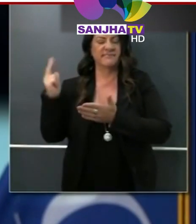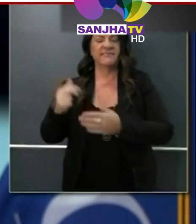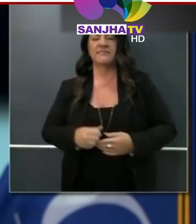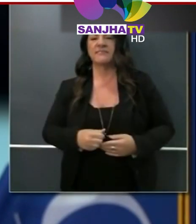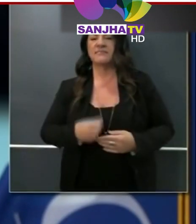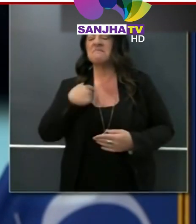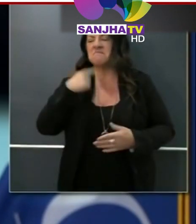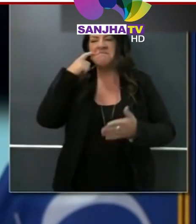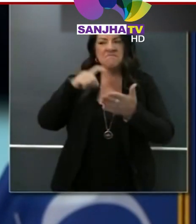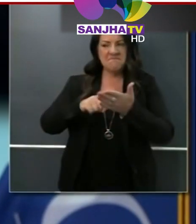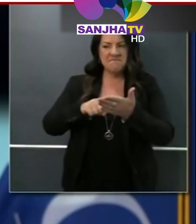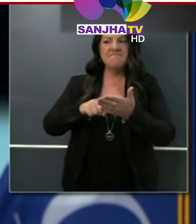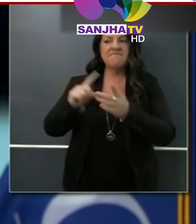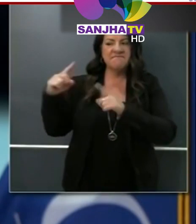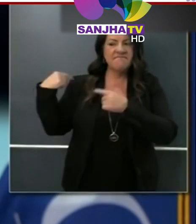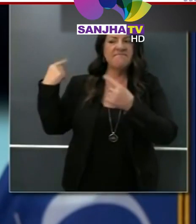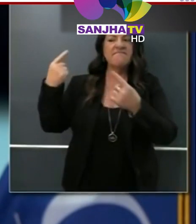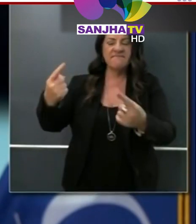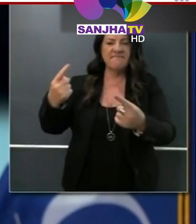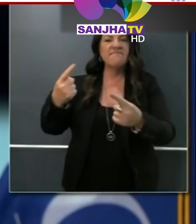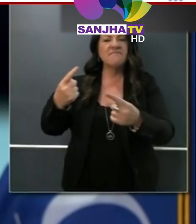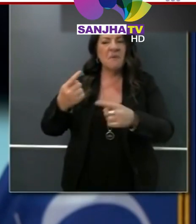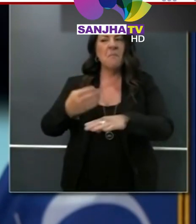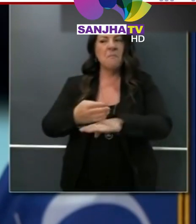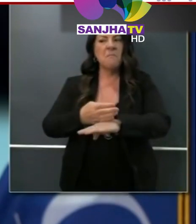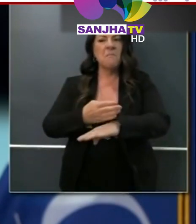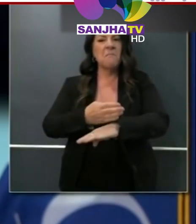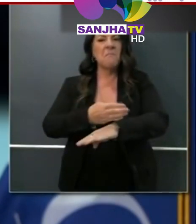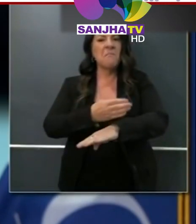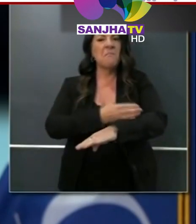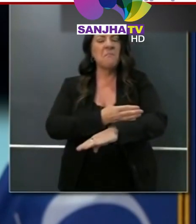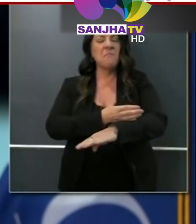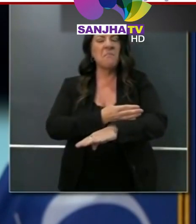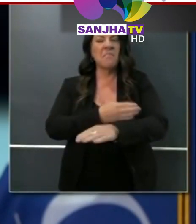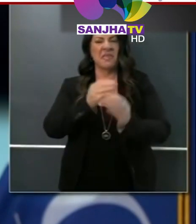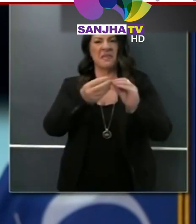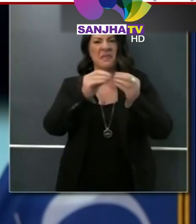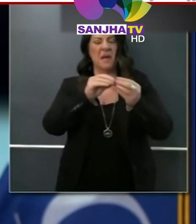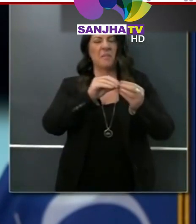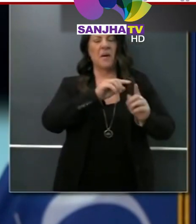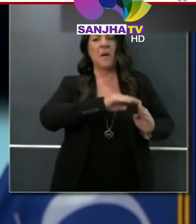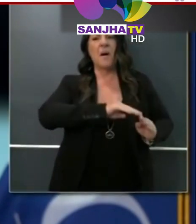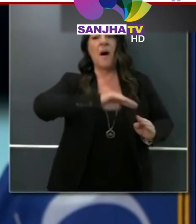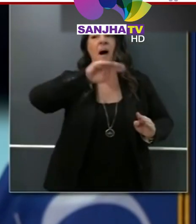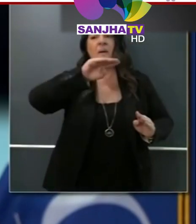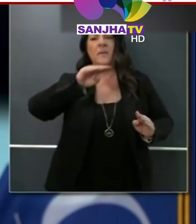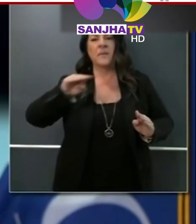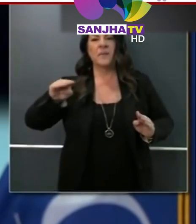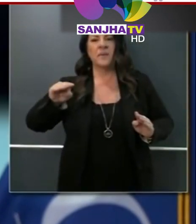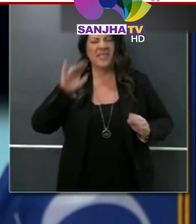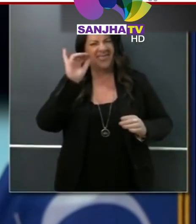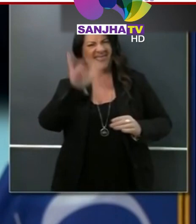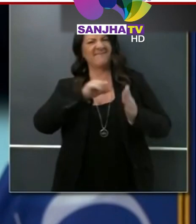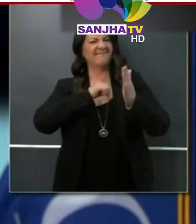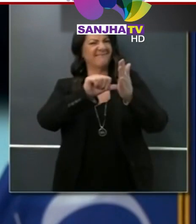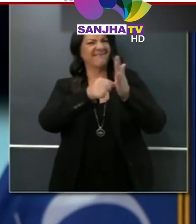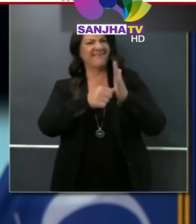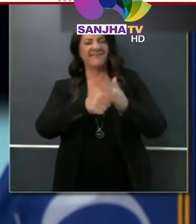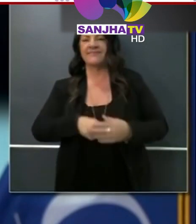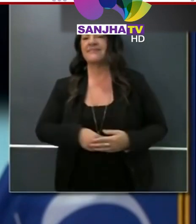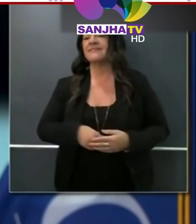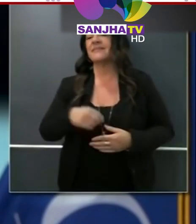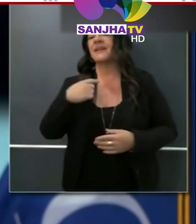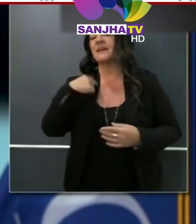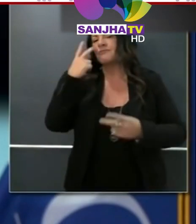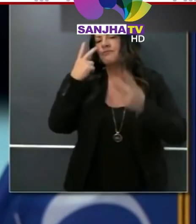course of the last number of weeks. And that's why I want to just confront the topic that is top of mind. And those are the images we